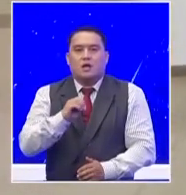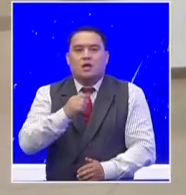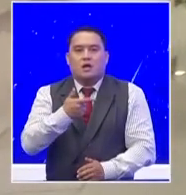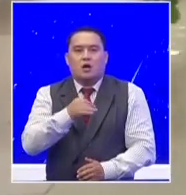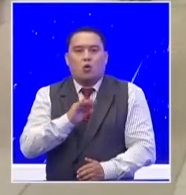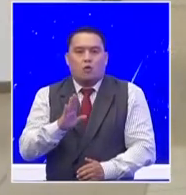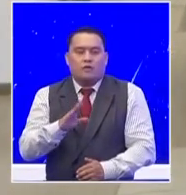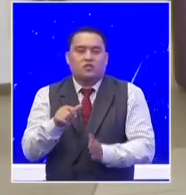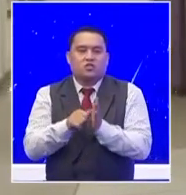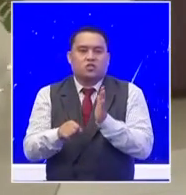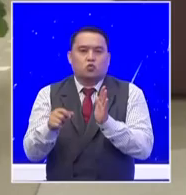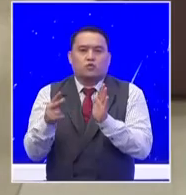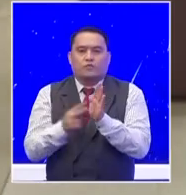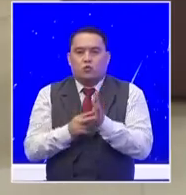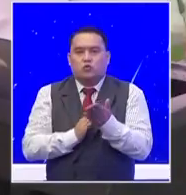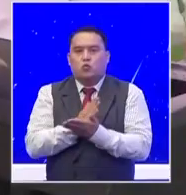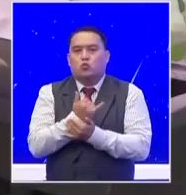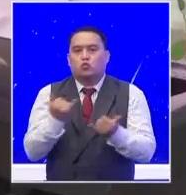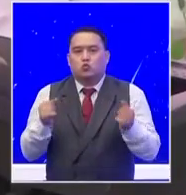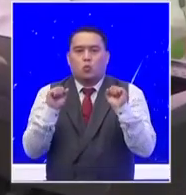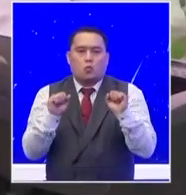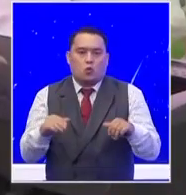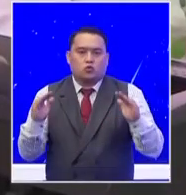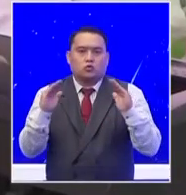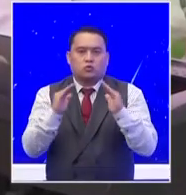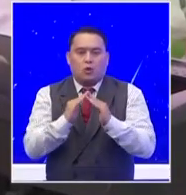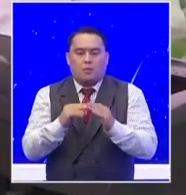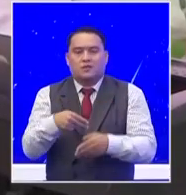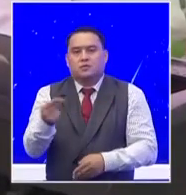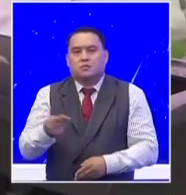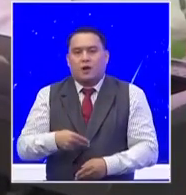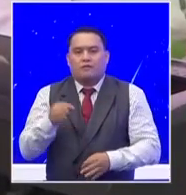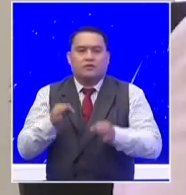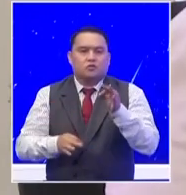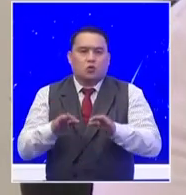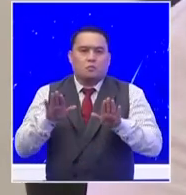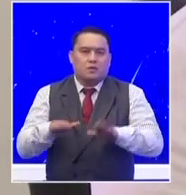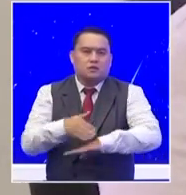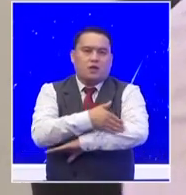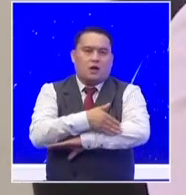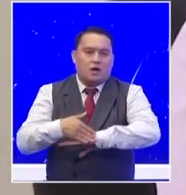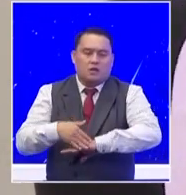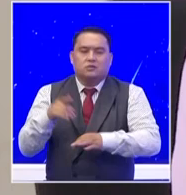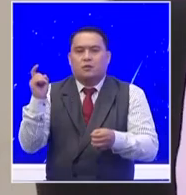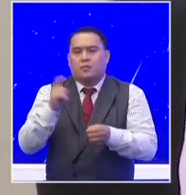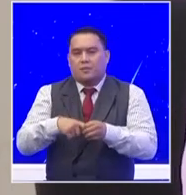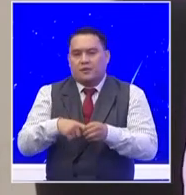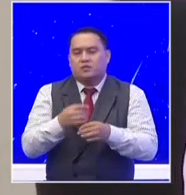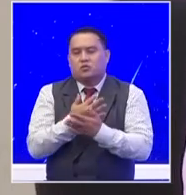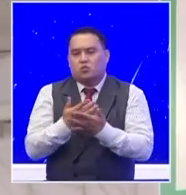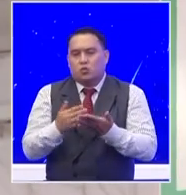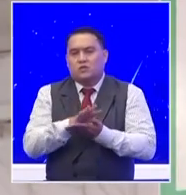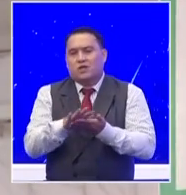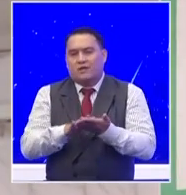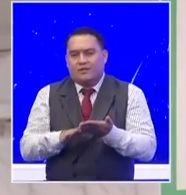можно получить 608 услуг, не выходя из дома. В их числе справка несудимости с места жительства, подача ряда заявлений и многое